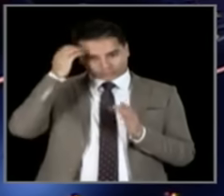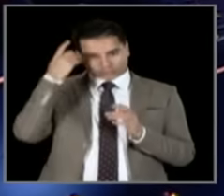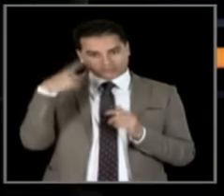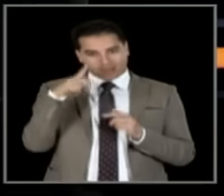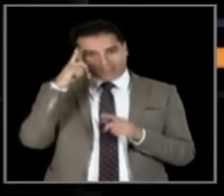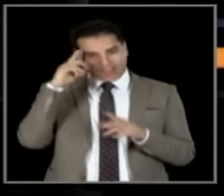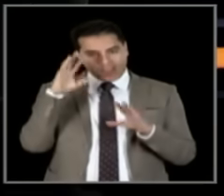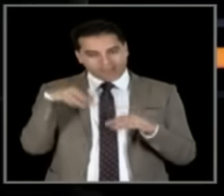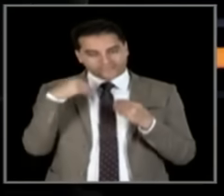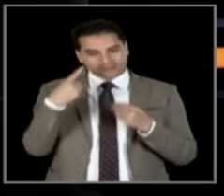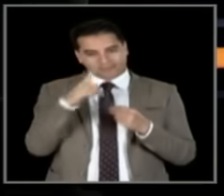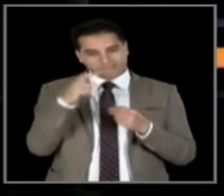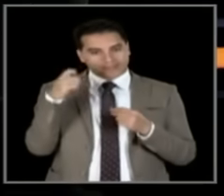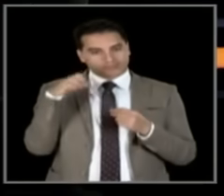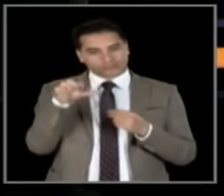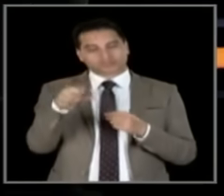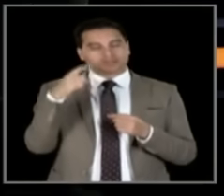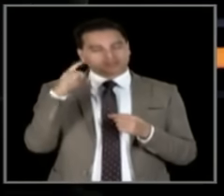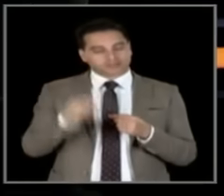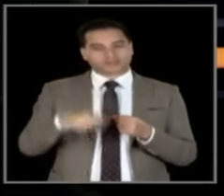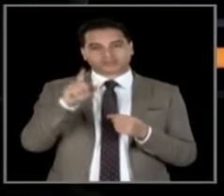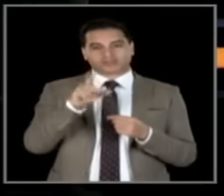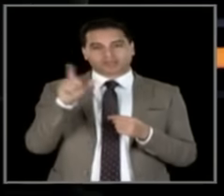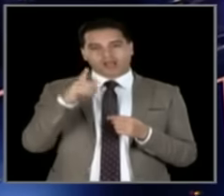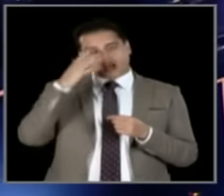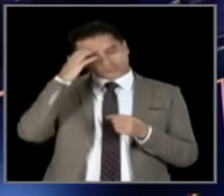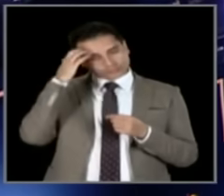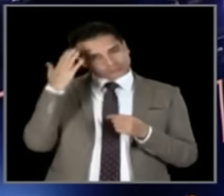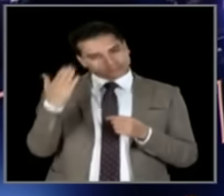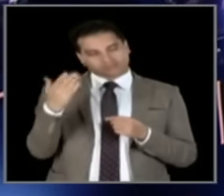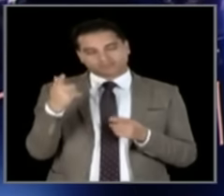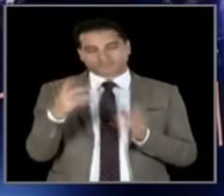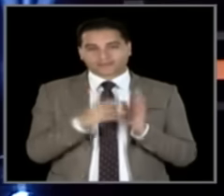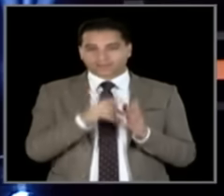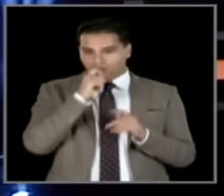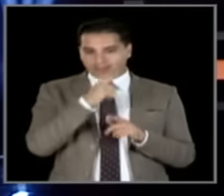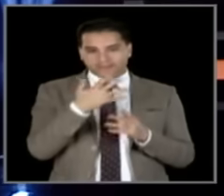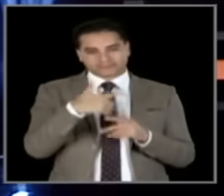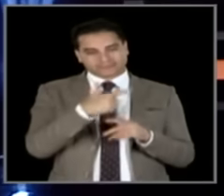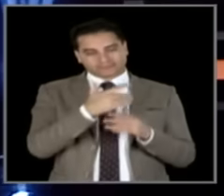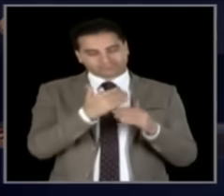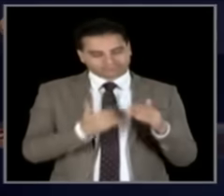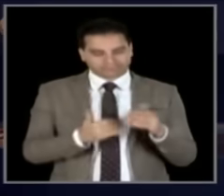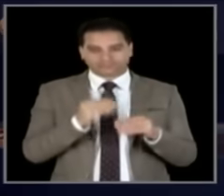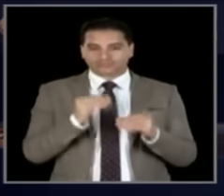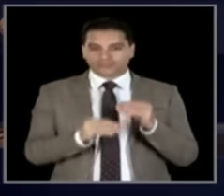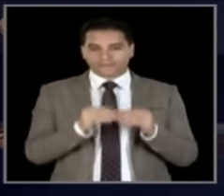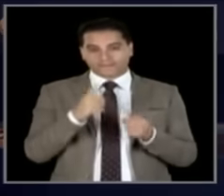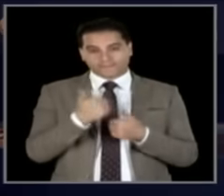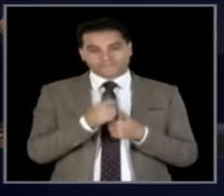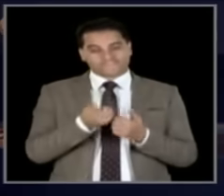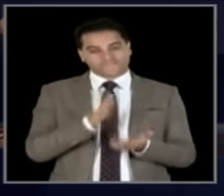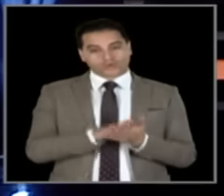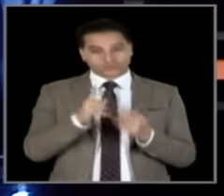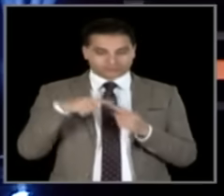احنا نعرفه. 195 جامعة أسيوط، جامعة دمياط 60. جامعة دمياط لسه